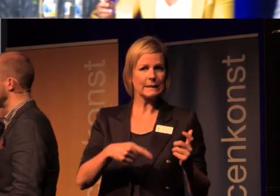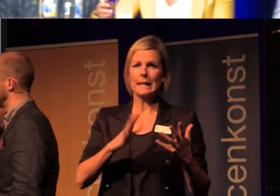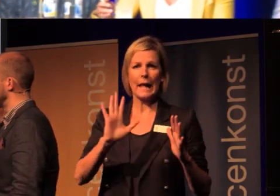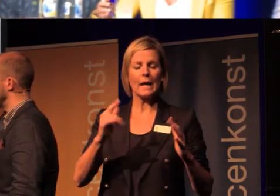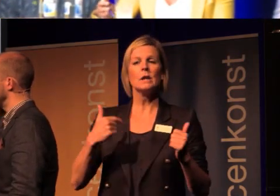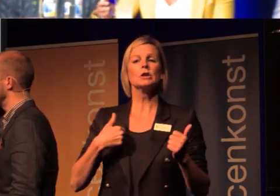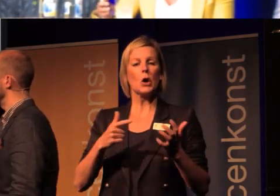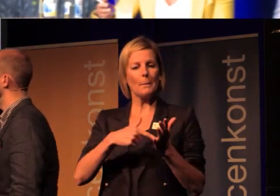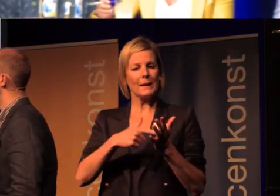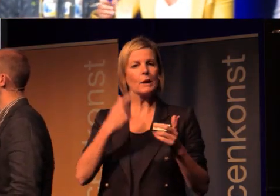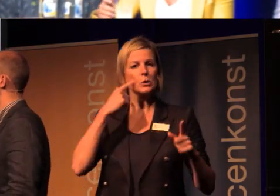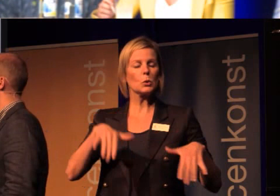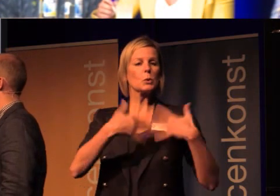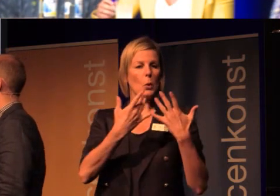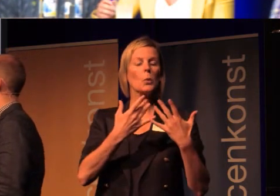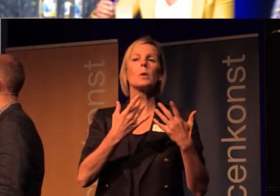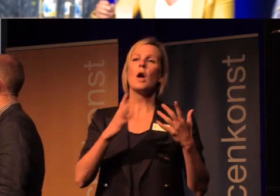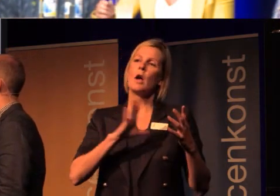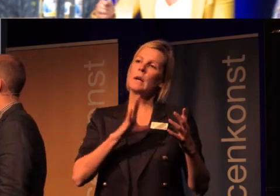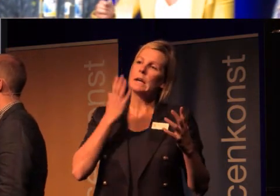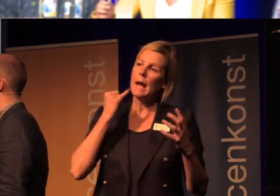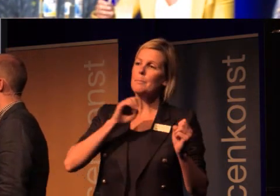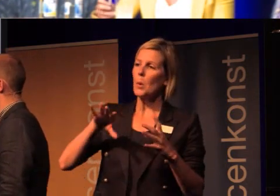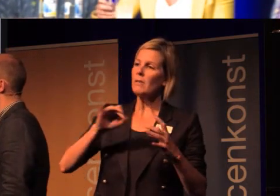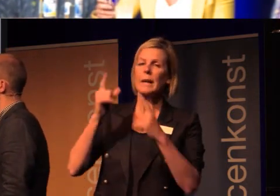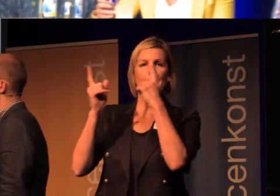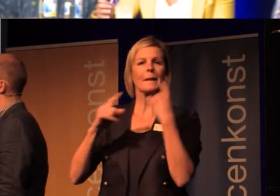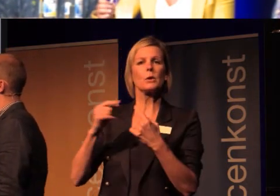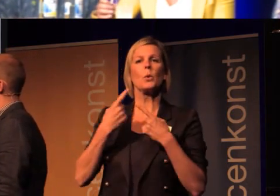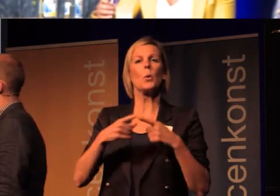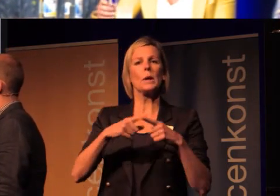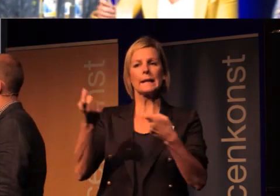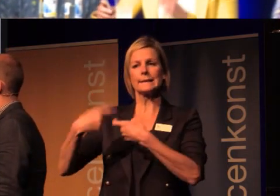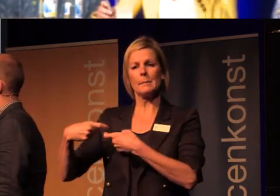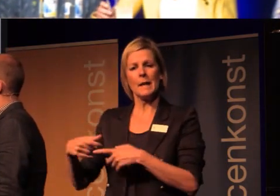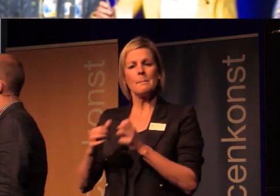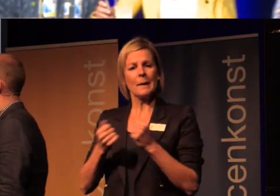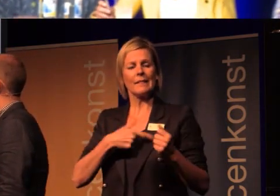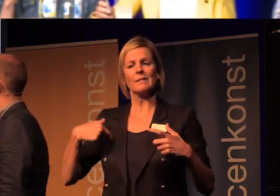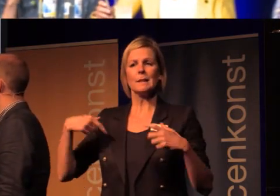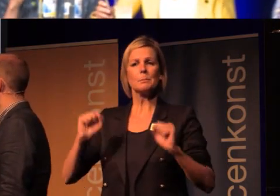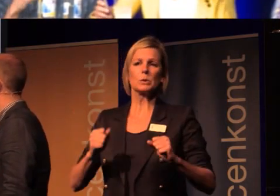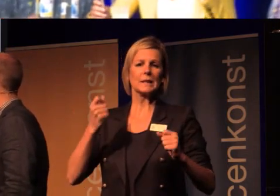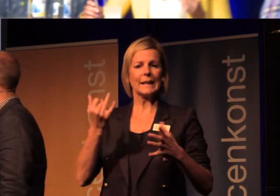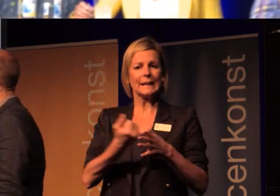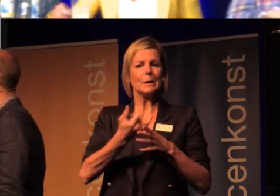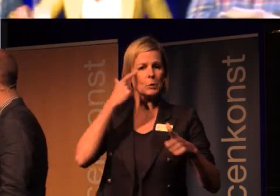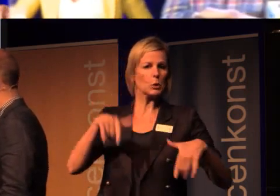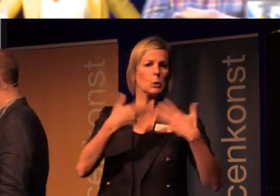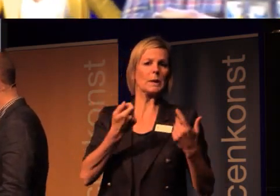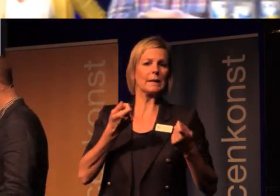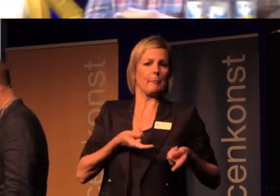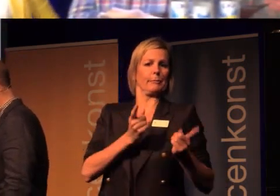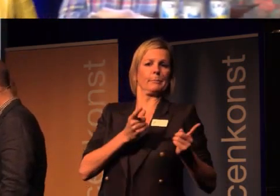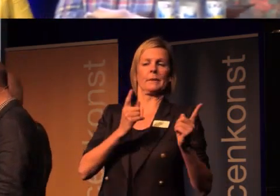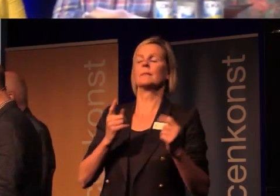olika sammanhang för olika människor, men kulturen måste också få vara samhällskritisk och provocerande. Tack så mycket. Sara? Nej, men jag